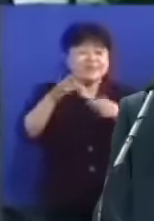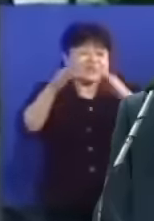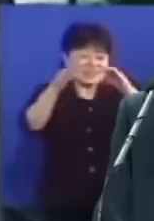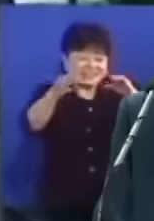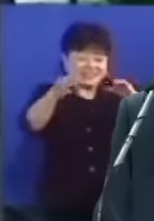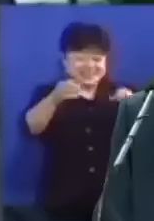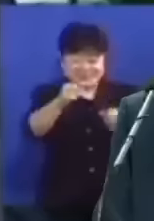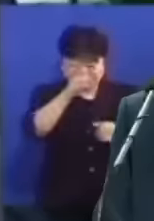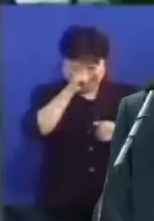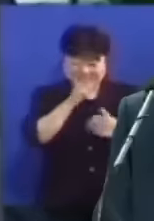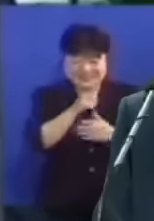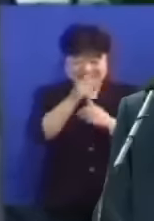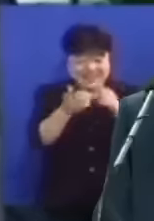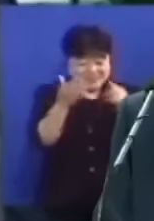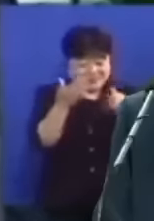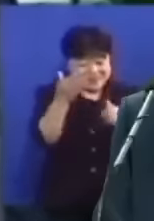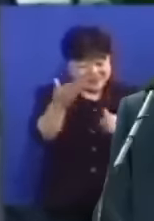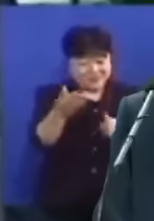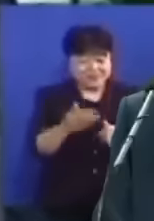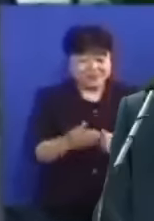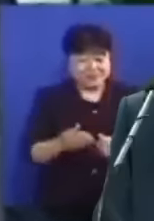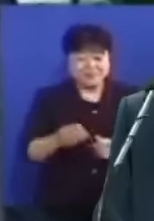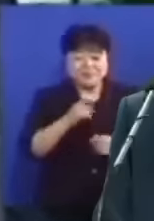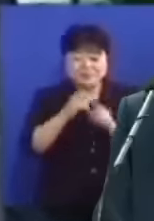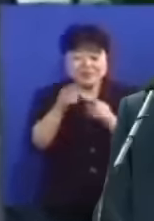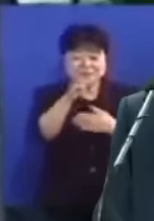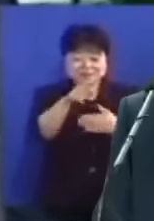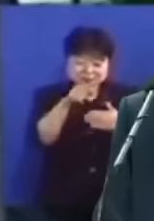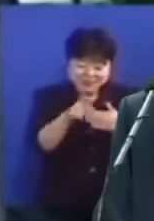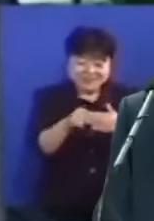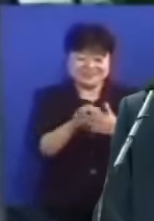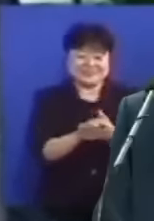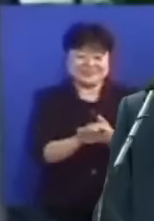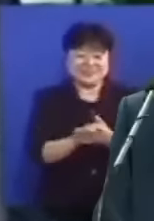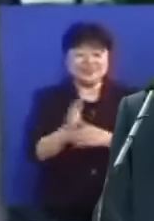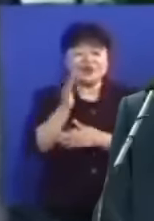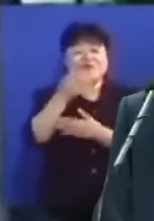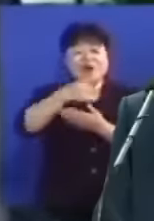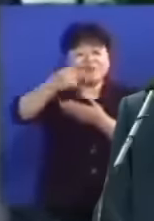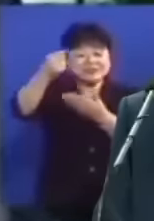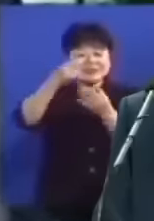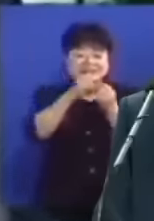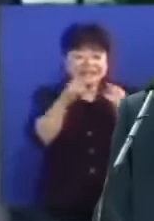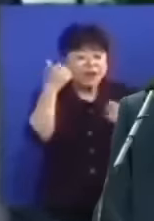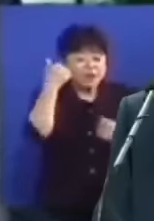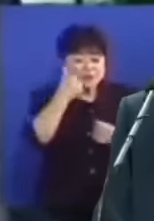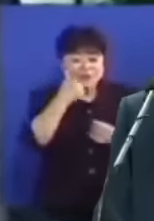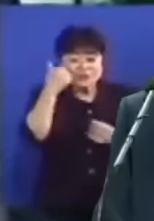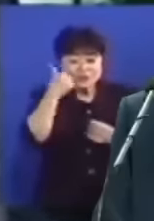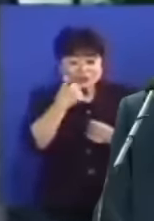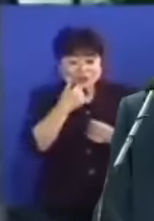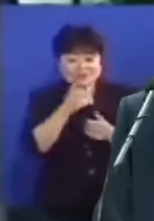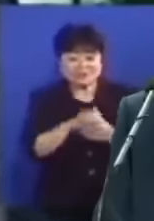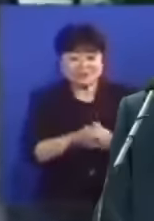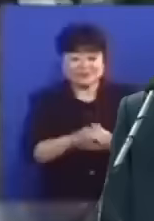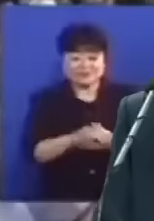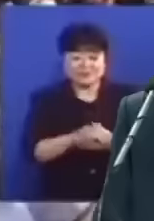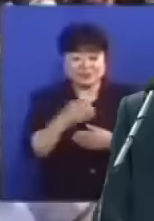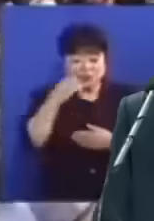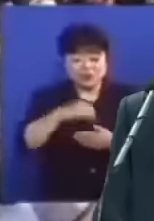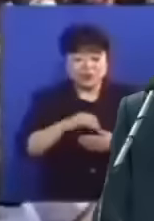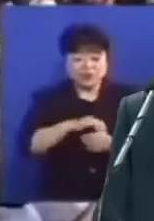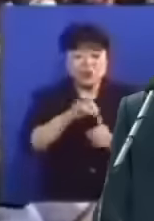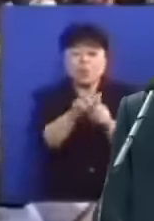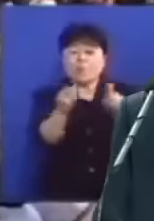것입니다. 하나님이, 여러분 성경 중에서 굉장히 영광을 받으신 사람이 있는데 누군지 아세요? 욥입니다.